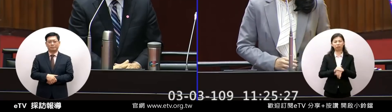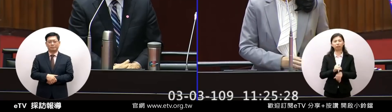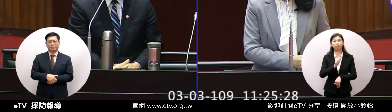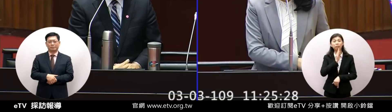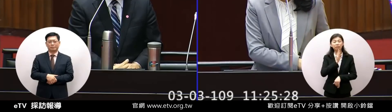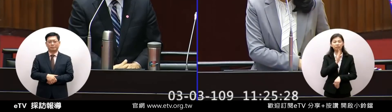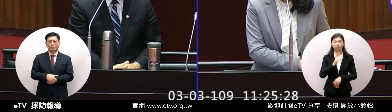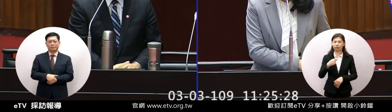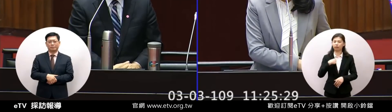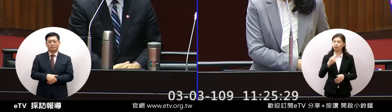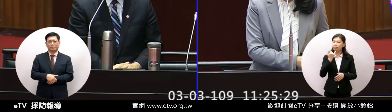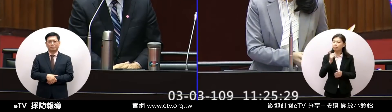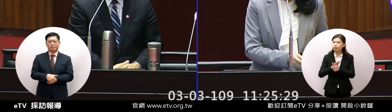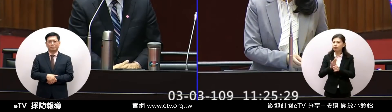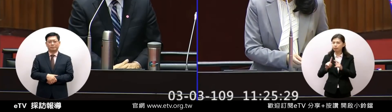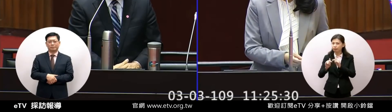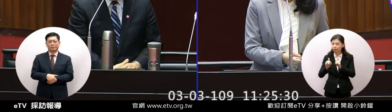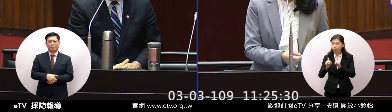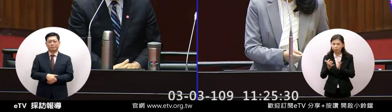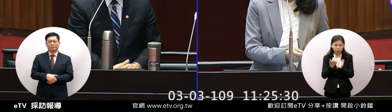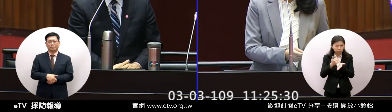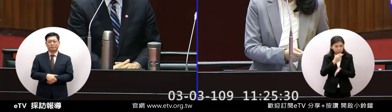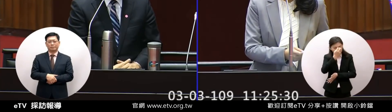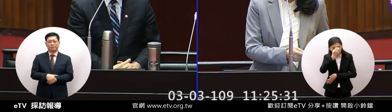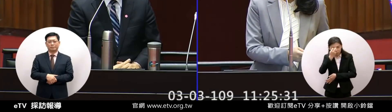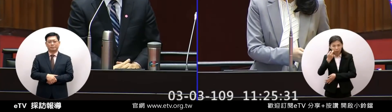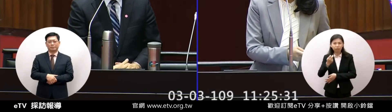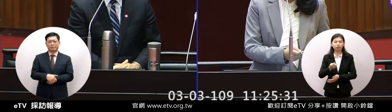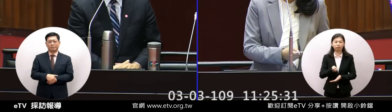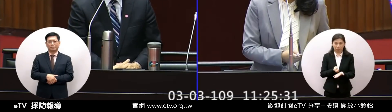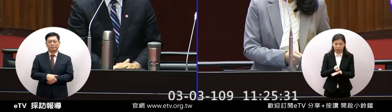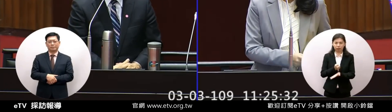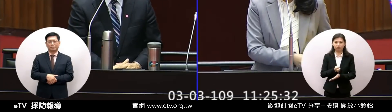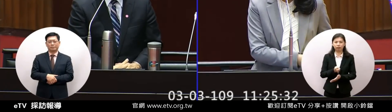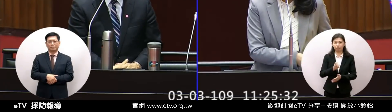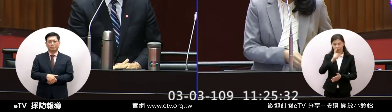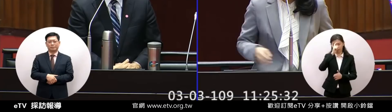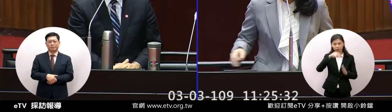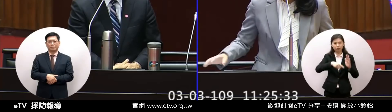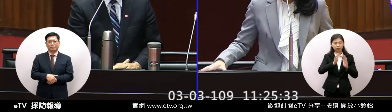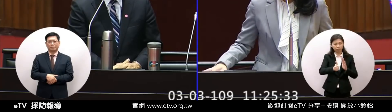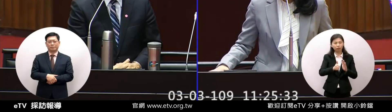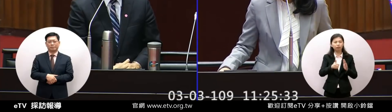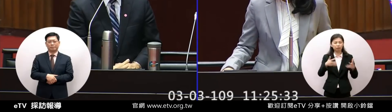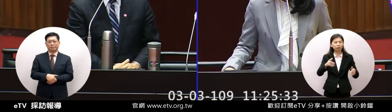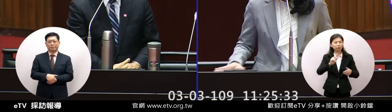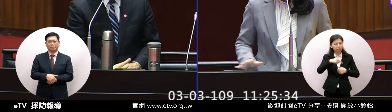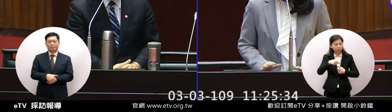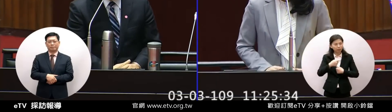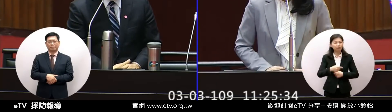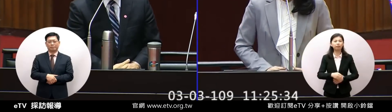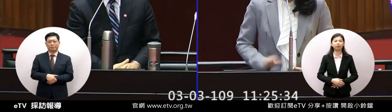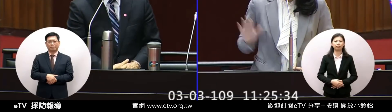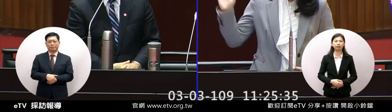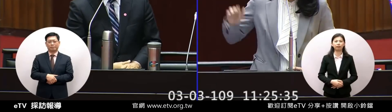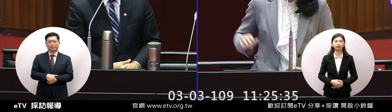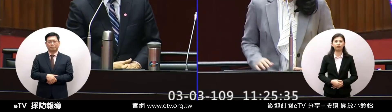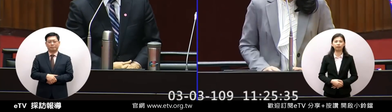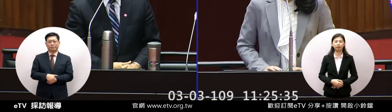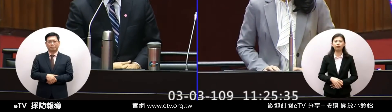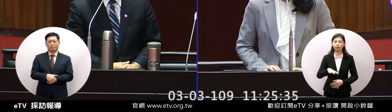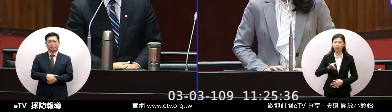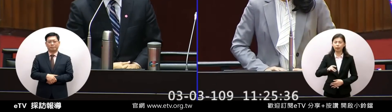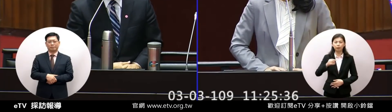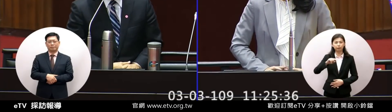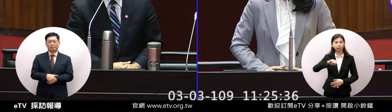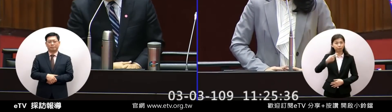能够帮民众就是审查这个预算，然后所以希望说能够就是院长也给多予多多的指教。好，那首先的话我们